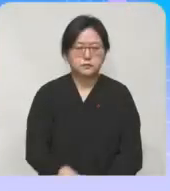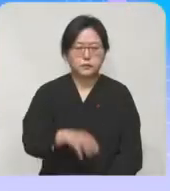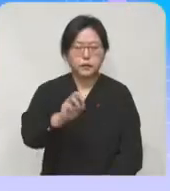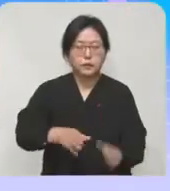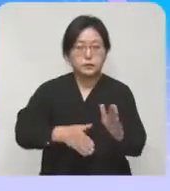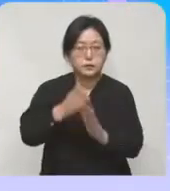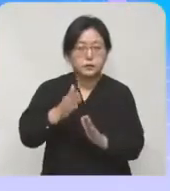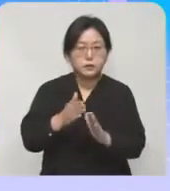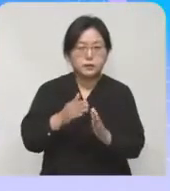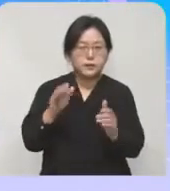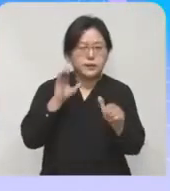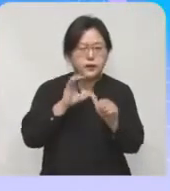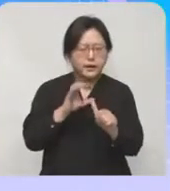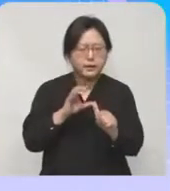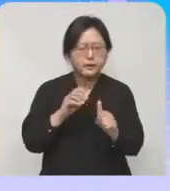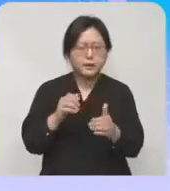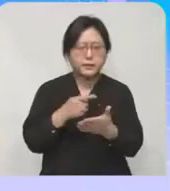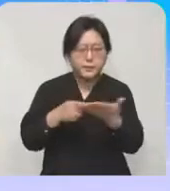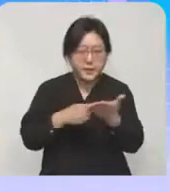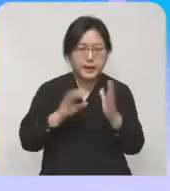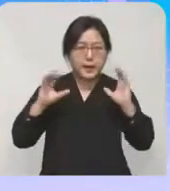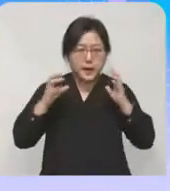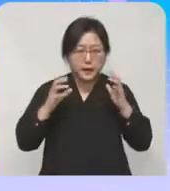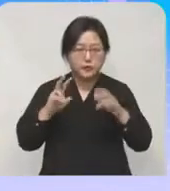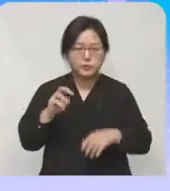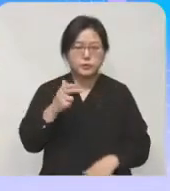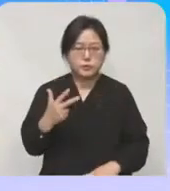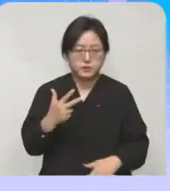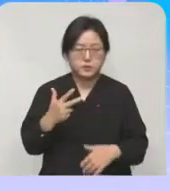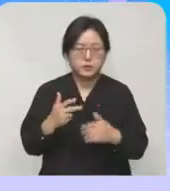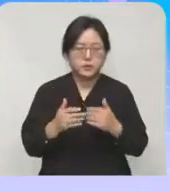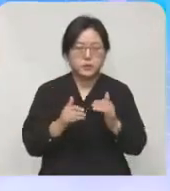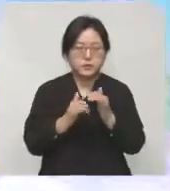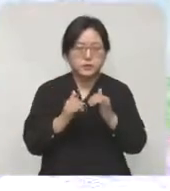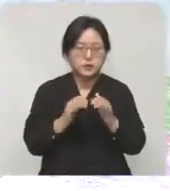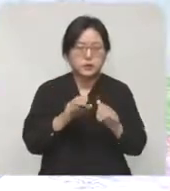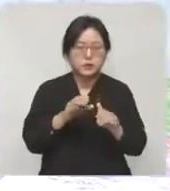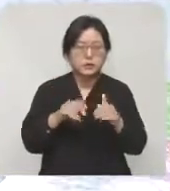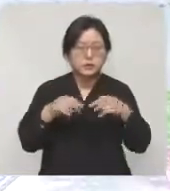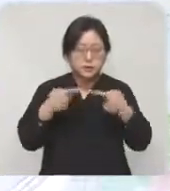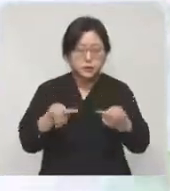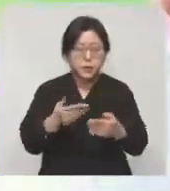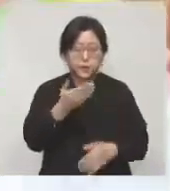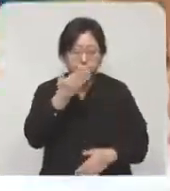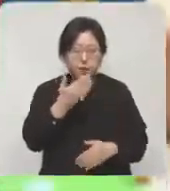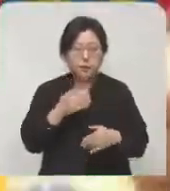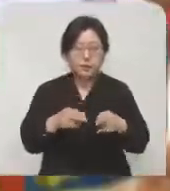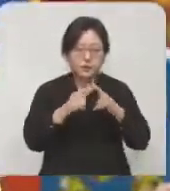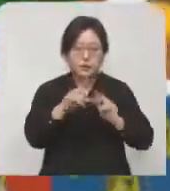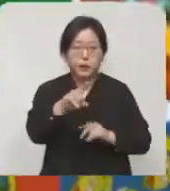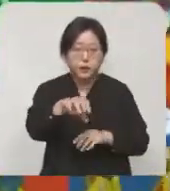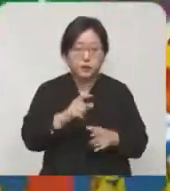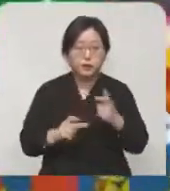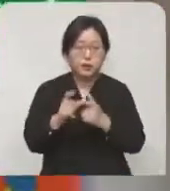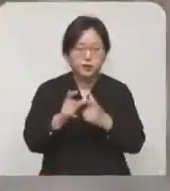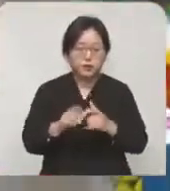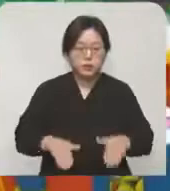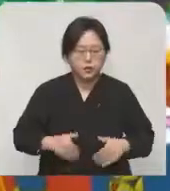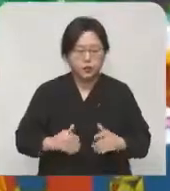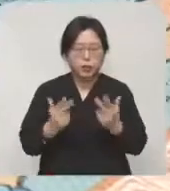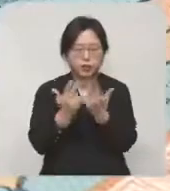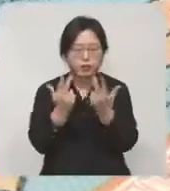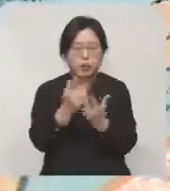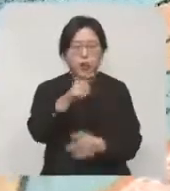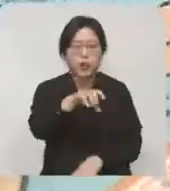방 교수가 학대 피해 아동 숨을 1 보면 이용할 수 있는 일시 보수 한 곳을 추가로 운영하고 남구와 북구에 는 쉼터를 한